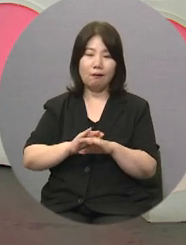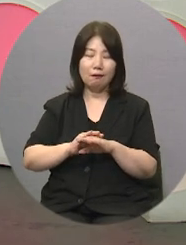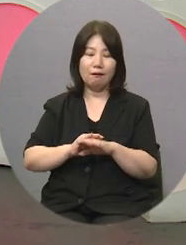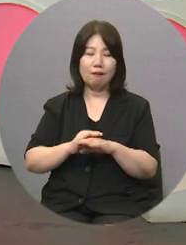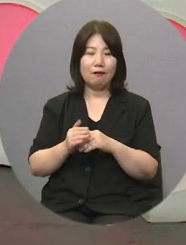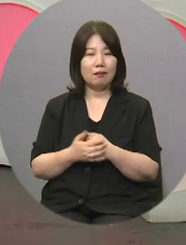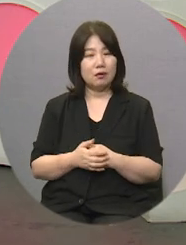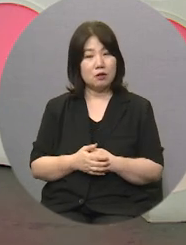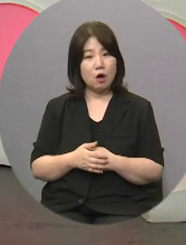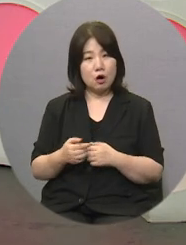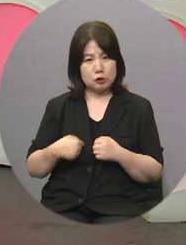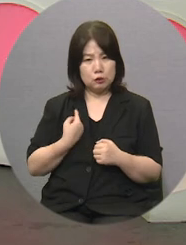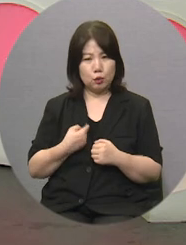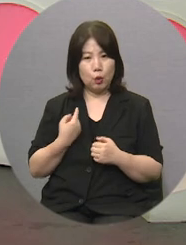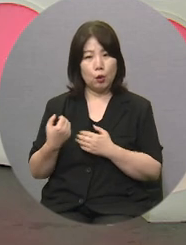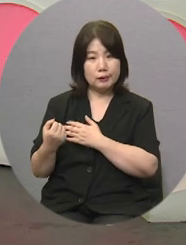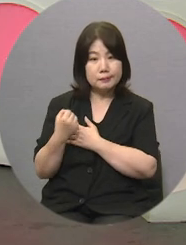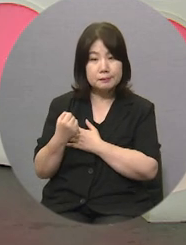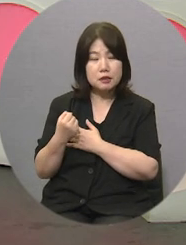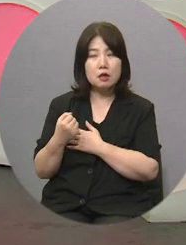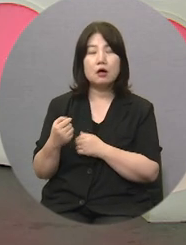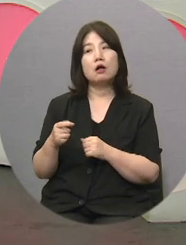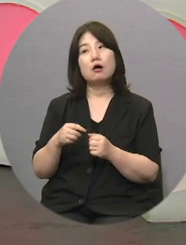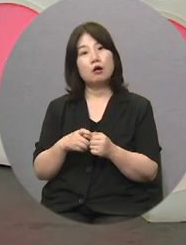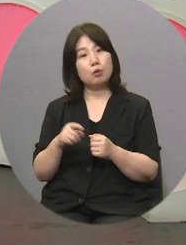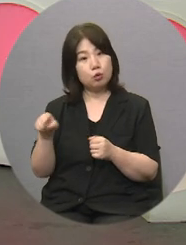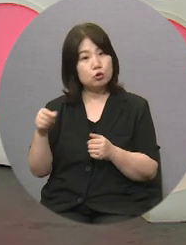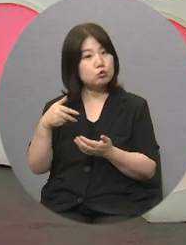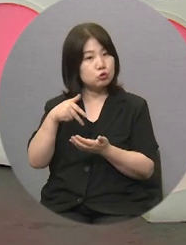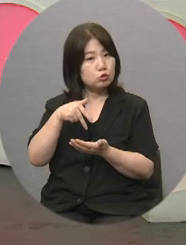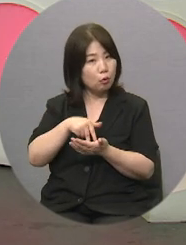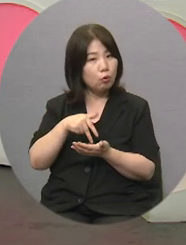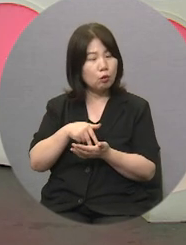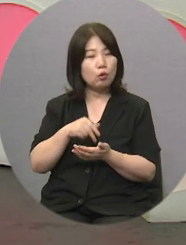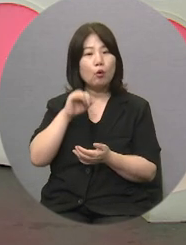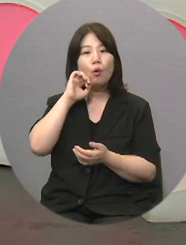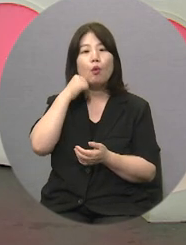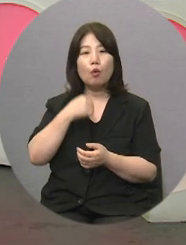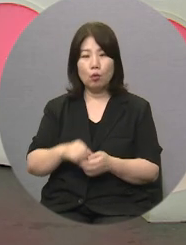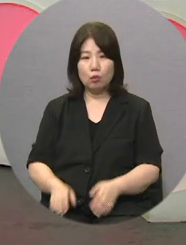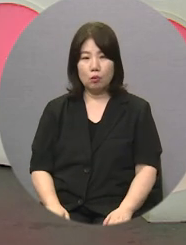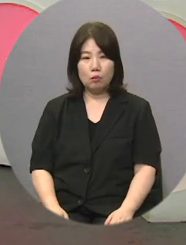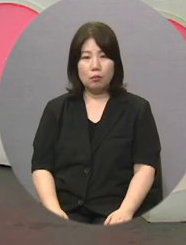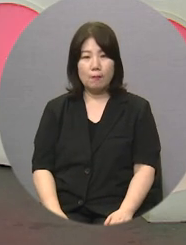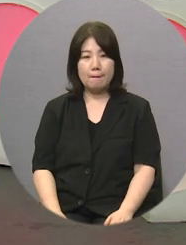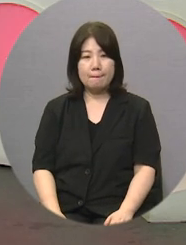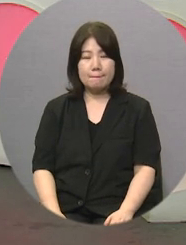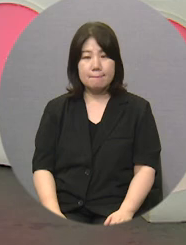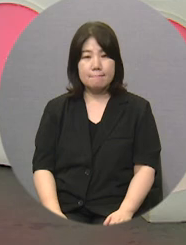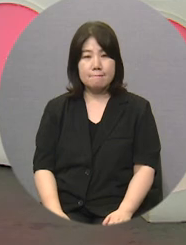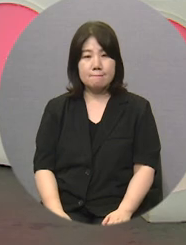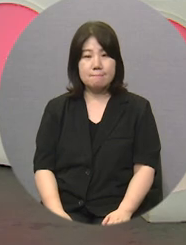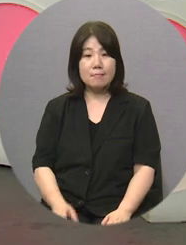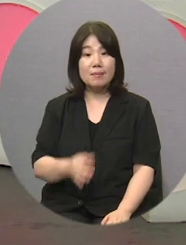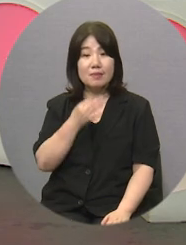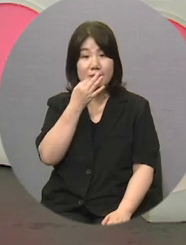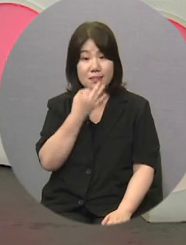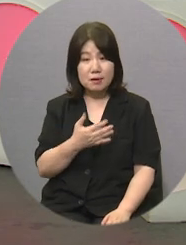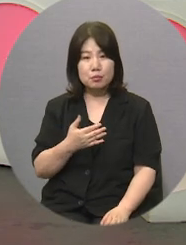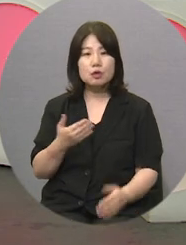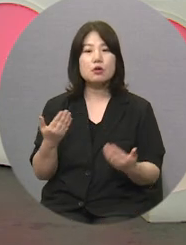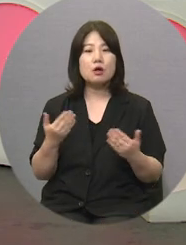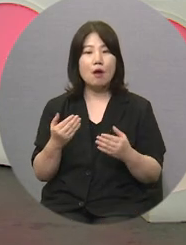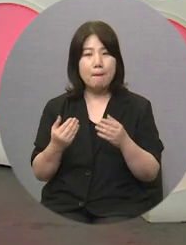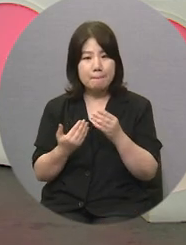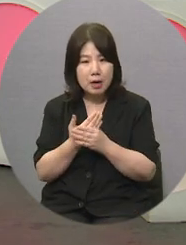그런 강인함 이런 게 없었으면 지금 네. 노수연 씨도 이 자리에 앉아있기가 어렵잖아요. 그죠? 그렇죠. 네. 자, 어쨌든 아무리 힘겨운 일